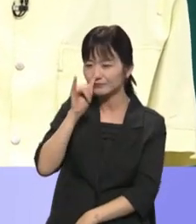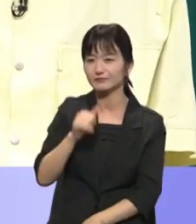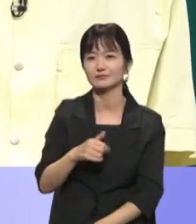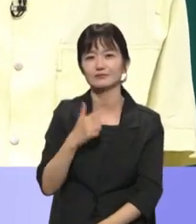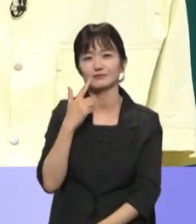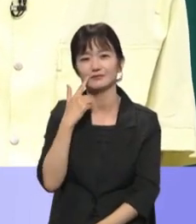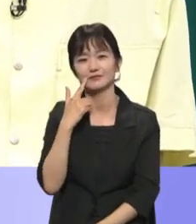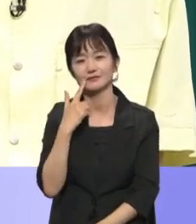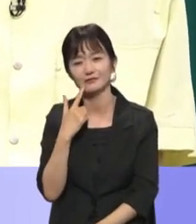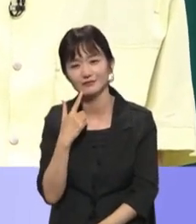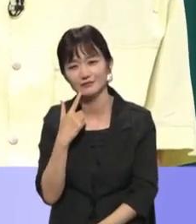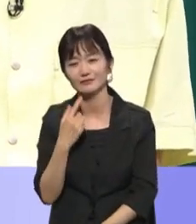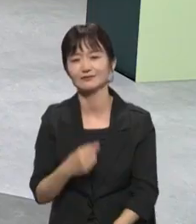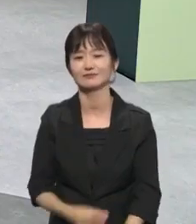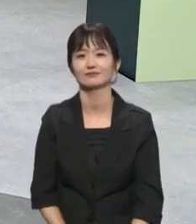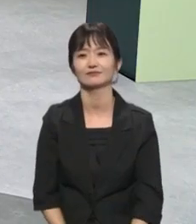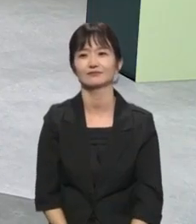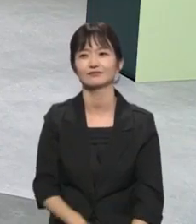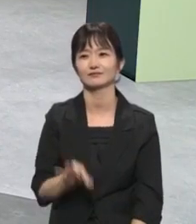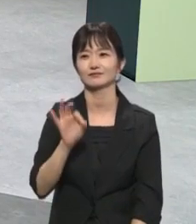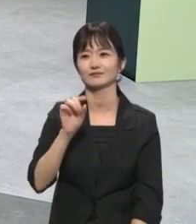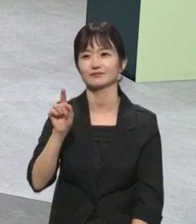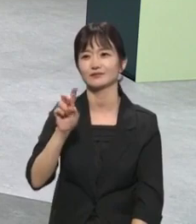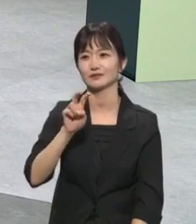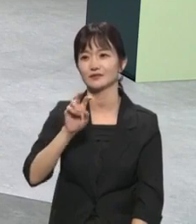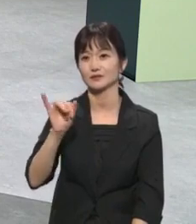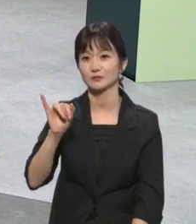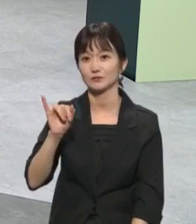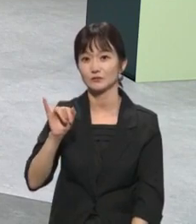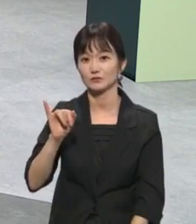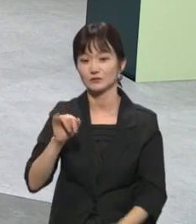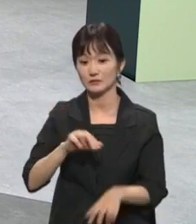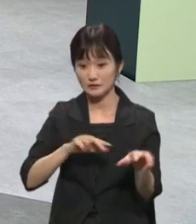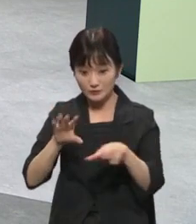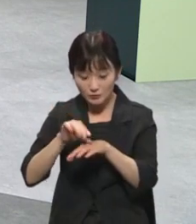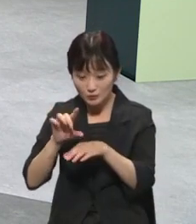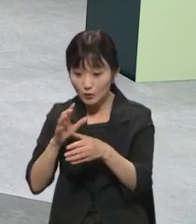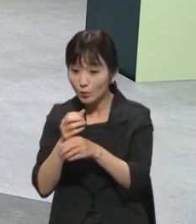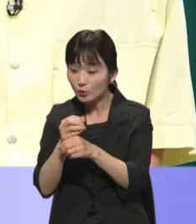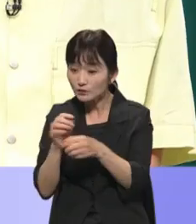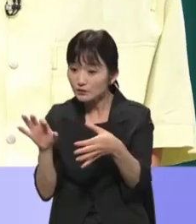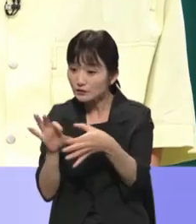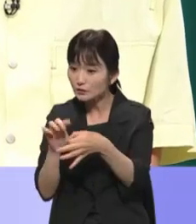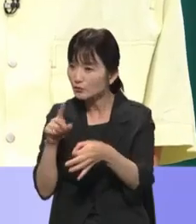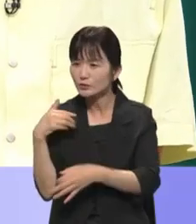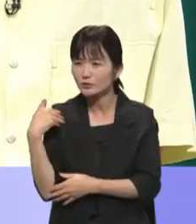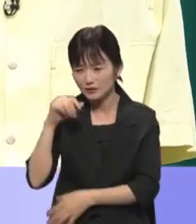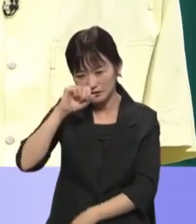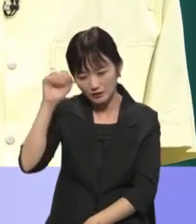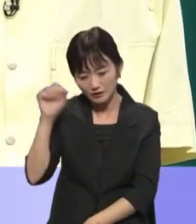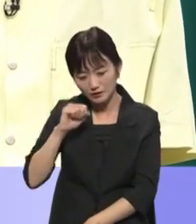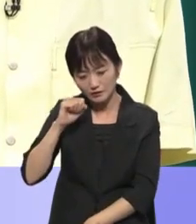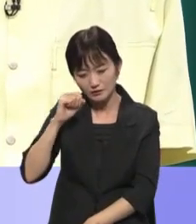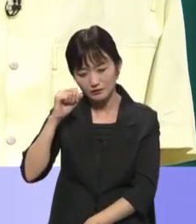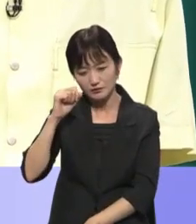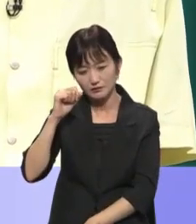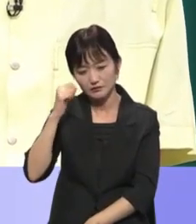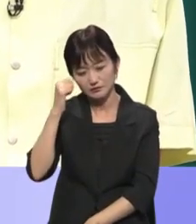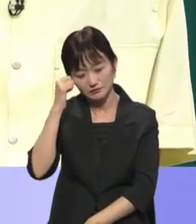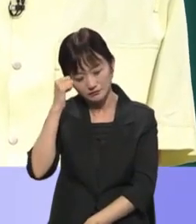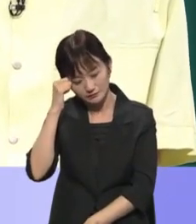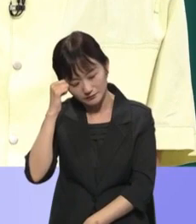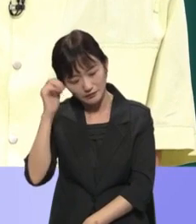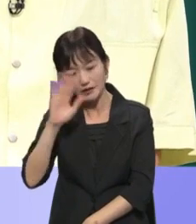부럽습니다 그래서 아미들이 갑자기 언제 킬지 모르니까 새벽에 잠 안 자고 기다리는 아미들도 있어요